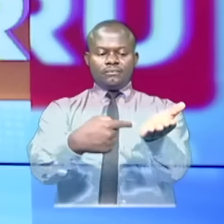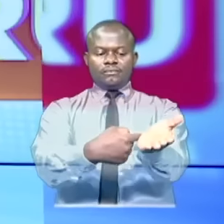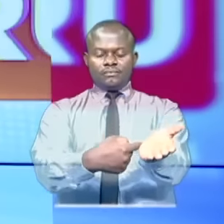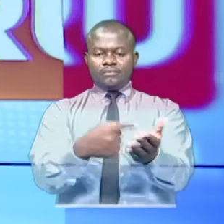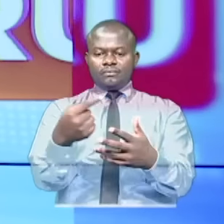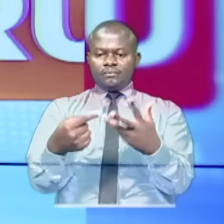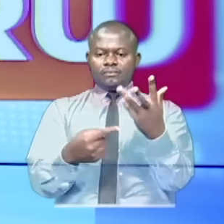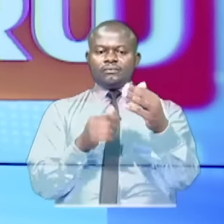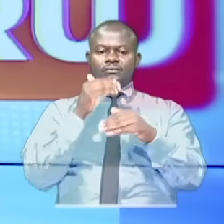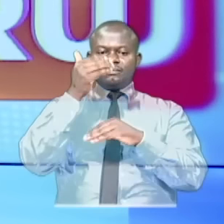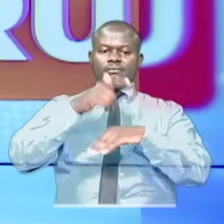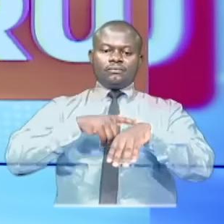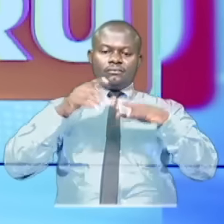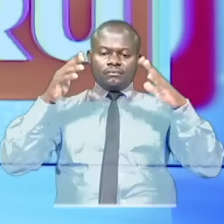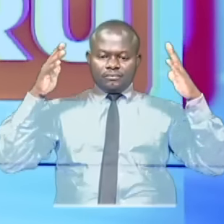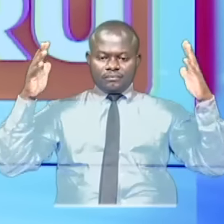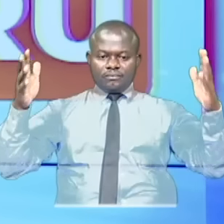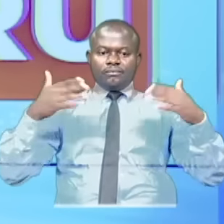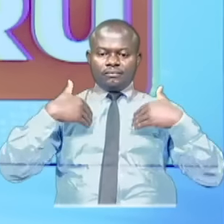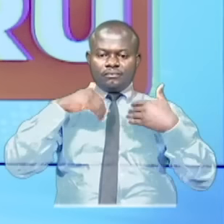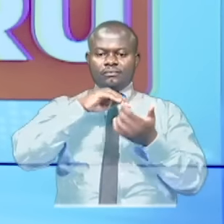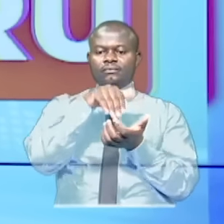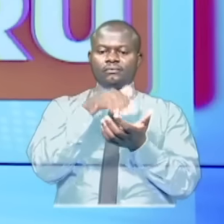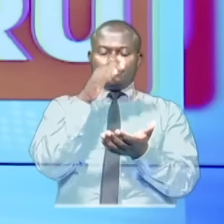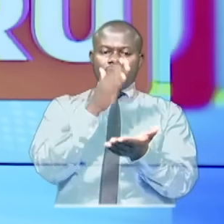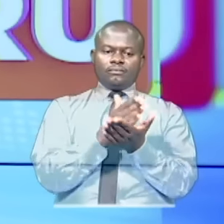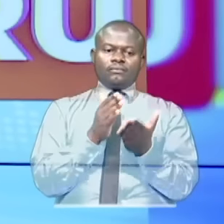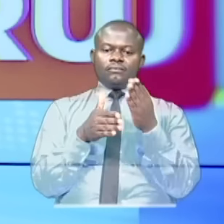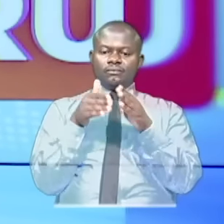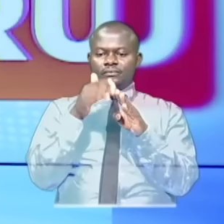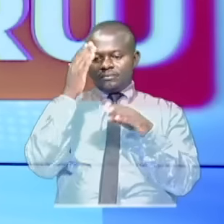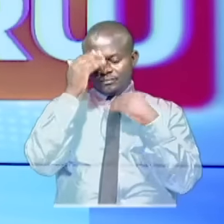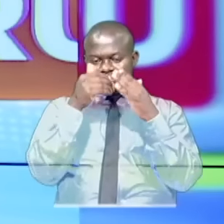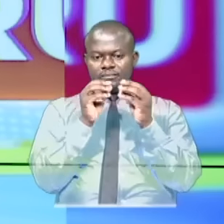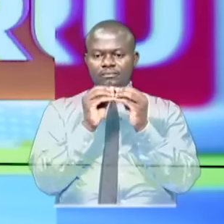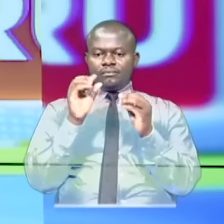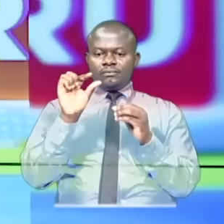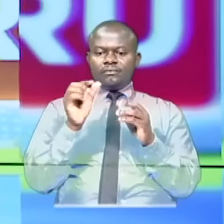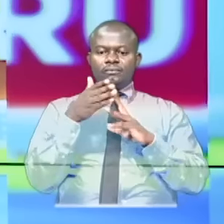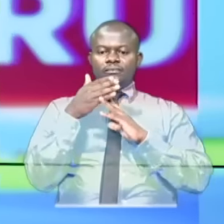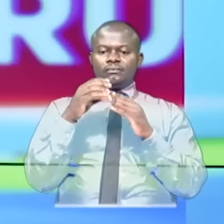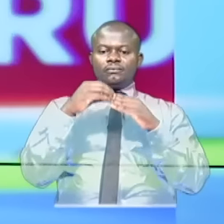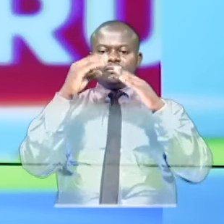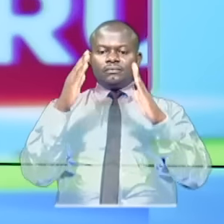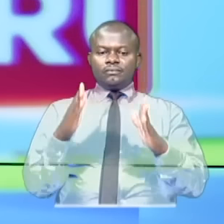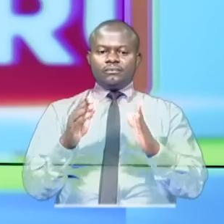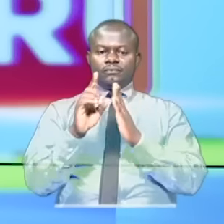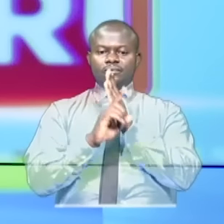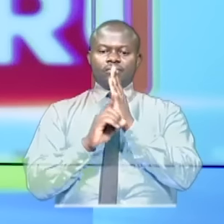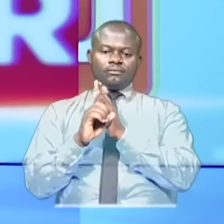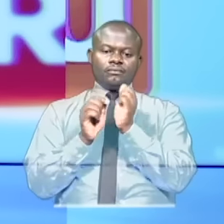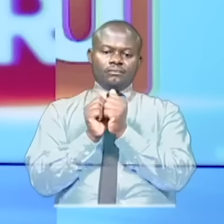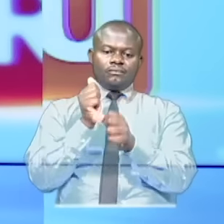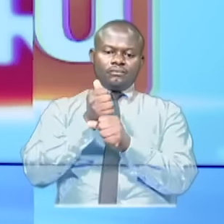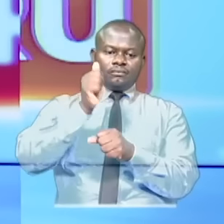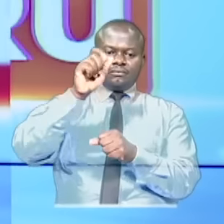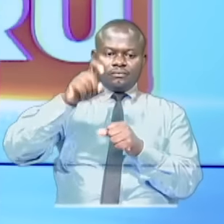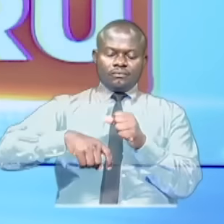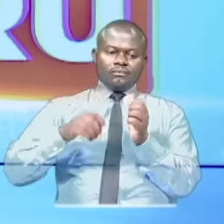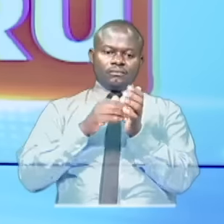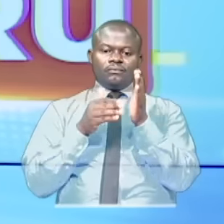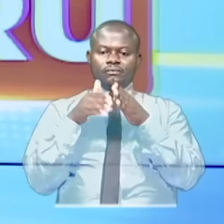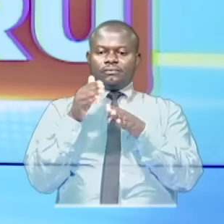ibi inyuma y'igihe kirekire. Ikigo nderabuzima gihagaze gusanwa kubera ubwumvikane buke bwari hagati y'ubuyobozi bw'akarere na rwiyemezamirimo wagombaga